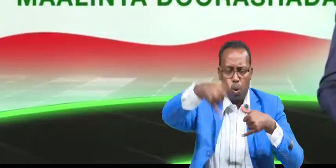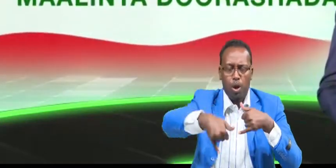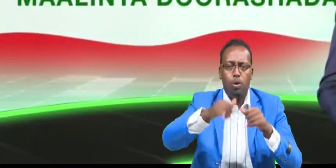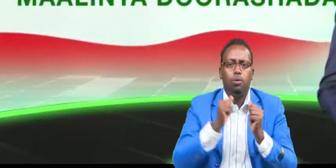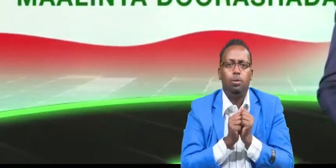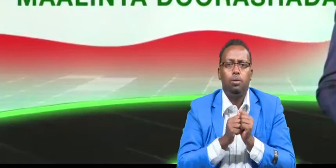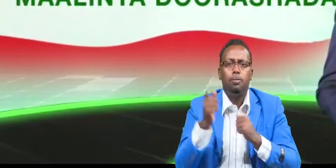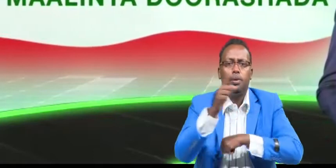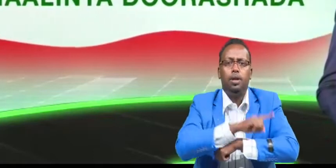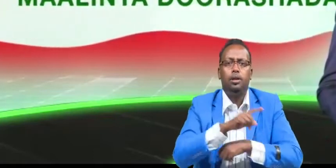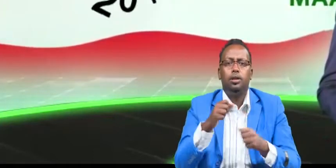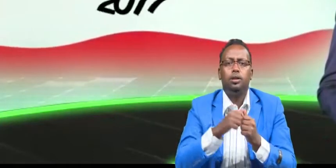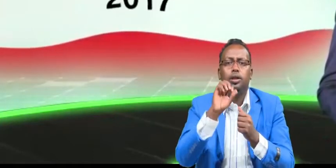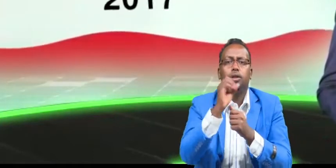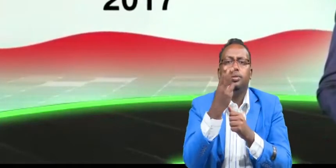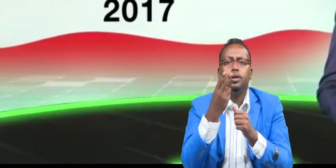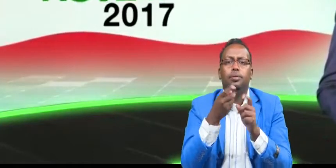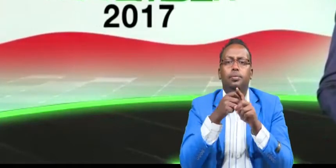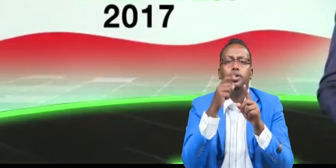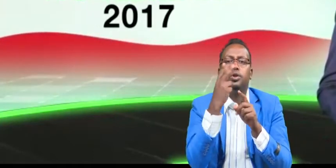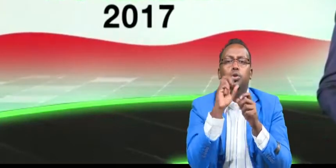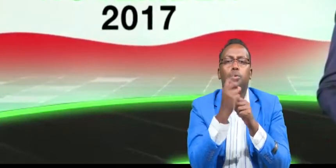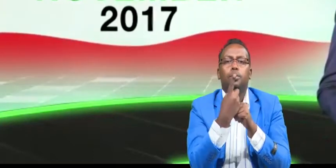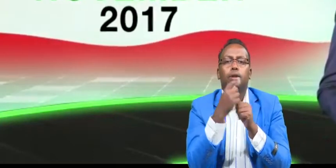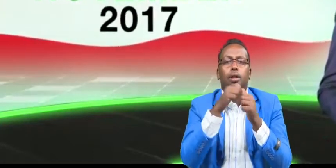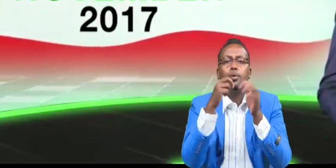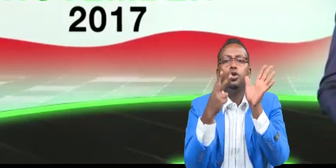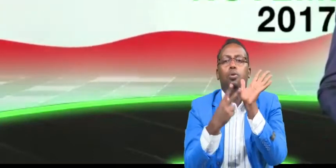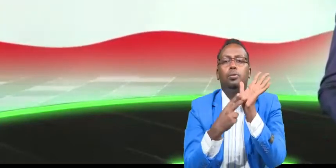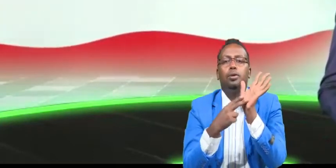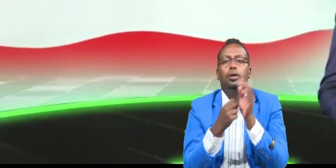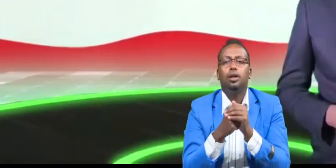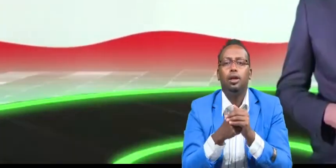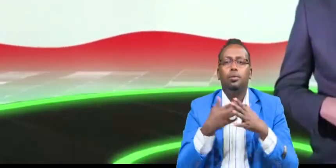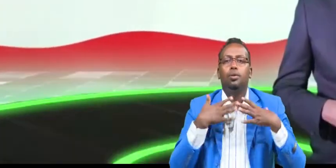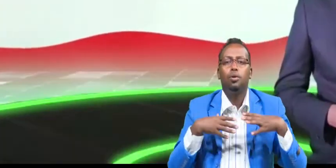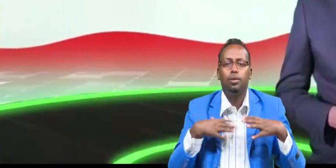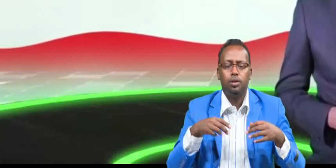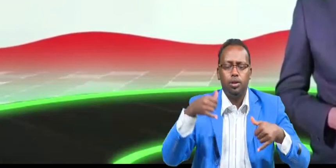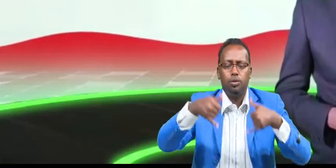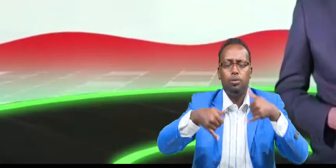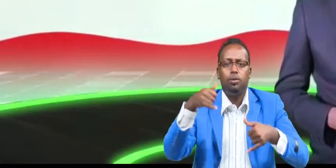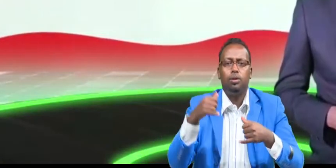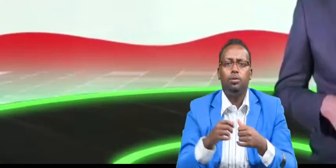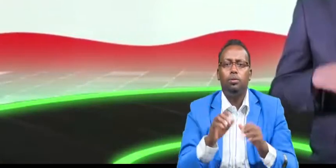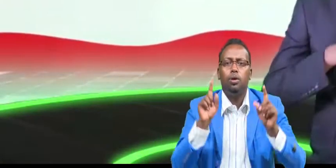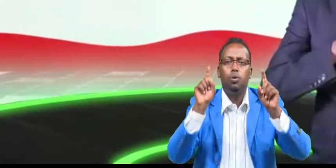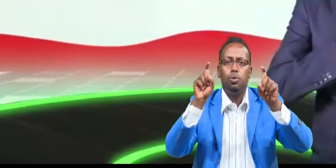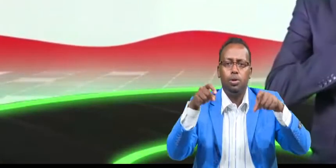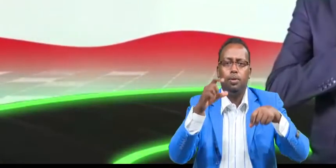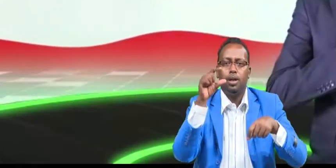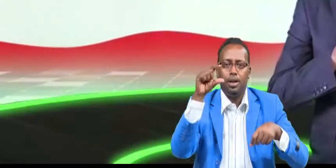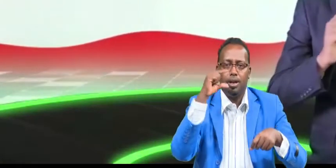inuu codeeyo hal mar maalinta doorashada ee 13ka Noofambar ee sanadka 2017. Haddaba muwaadin si aad u codeyso maalinta